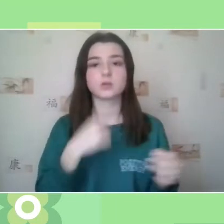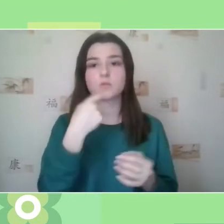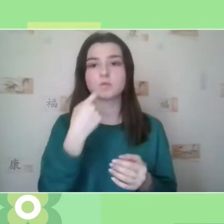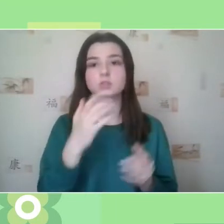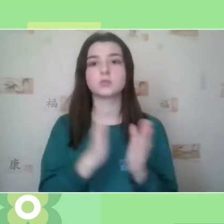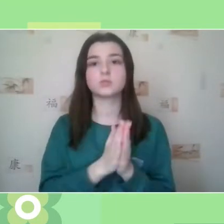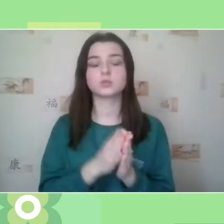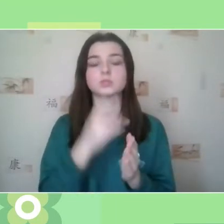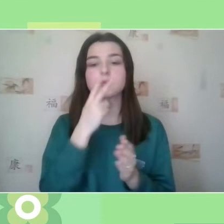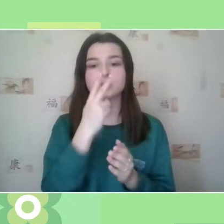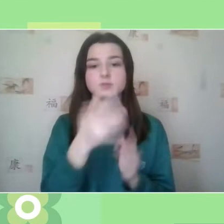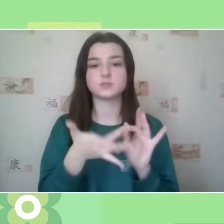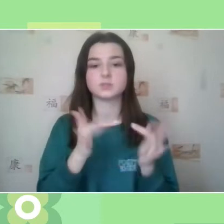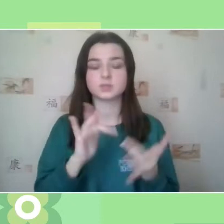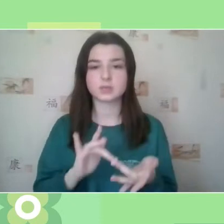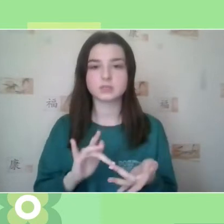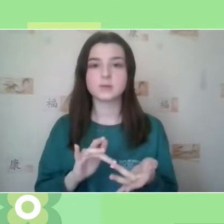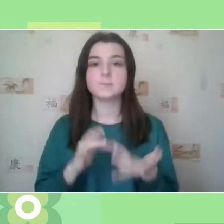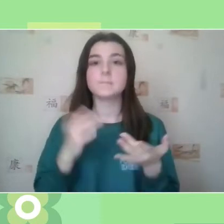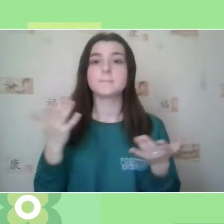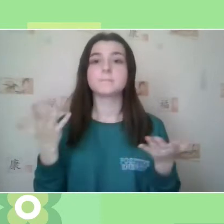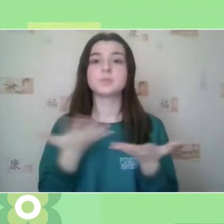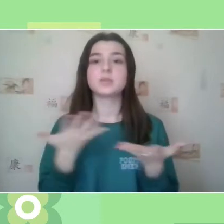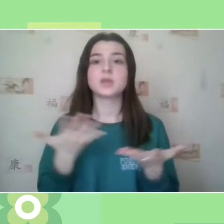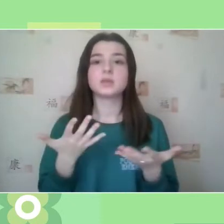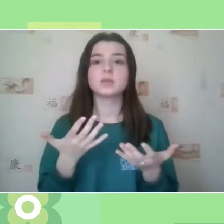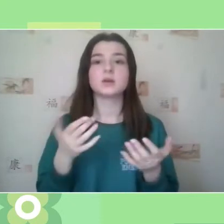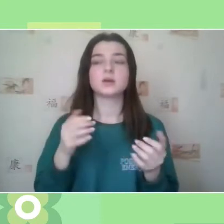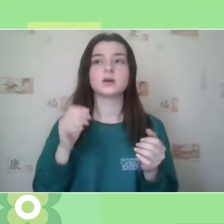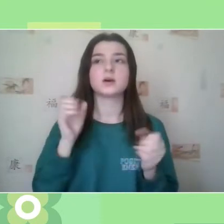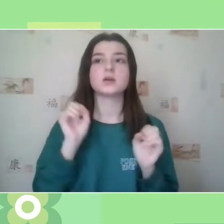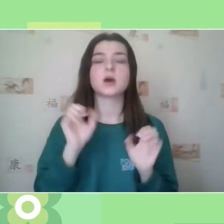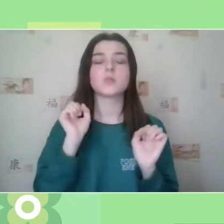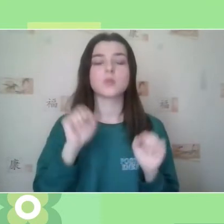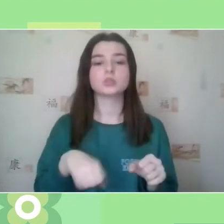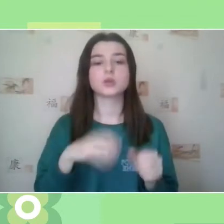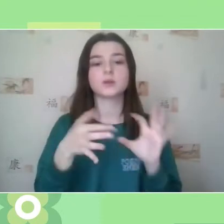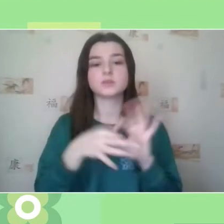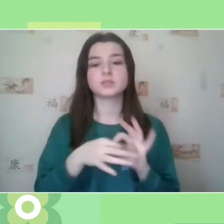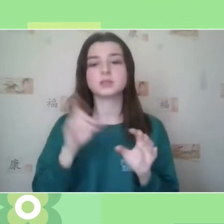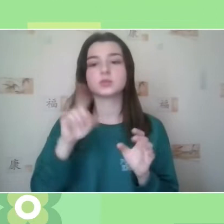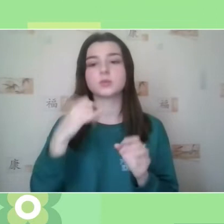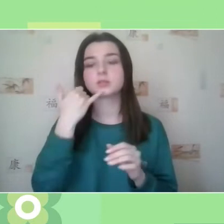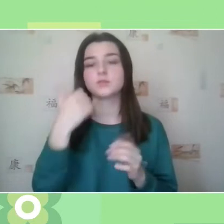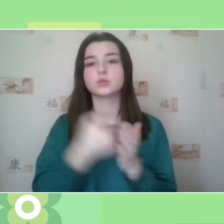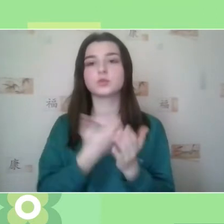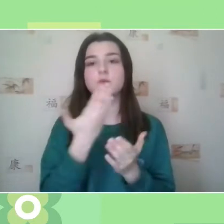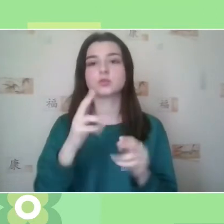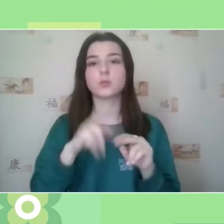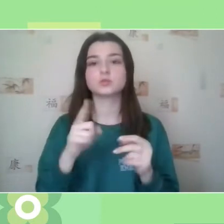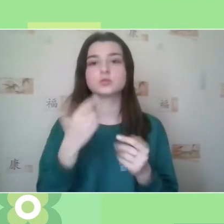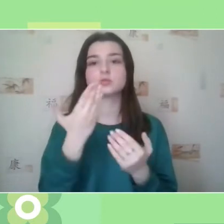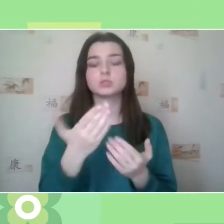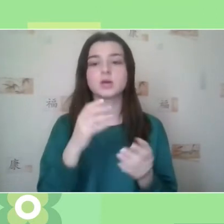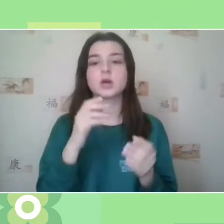ласочка, погугліть, які переваги дає прив'язування номеру вашого телефону до вашого паспорту, бо це пов'язано з безпекою ваших